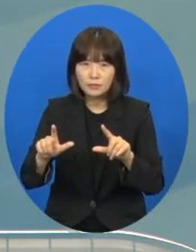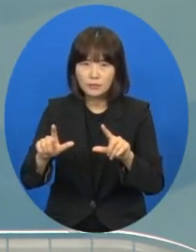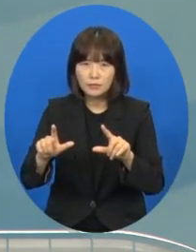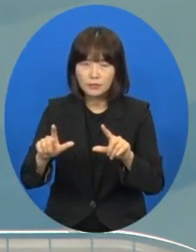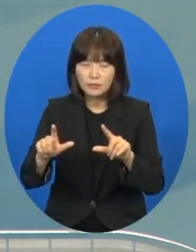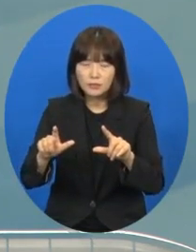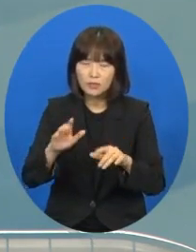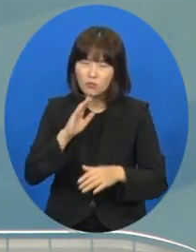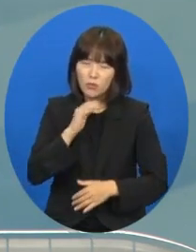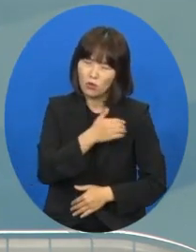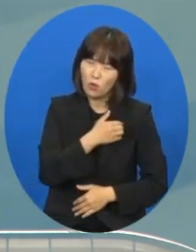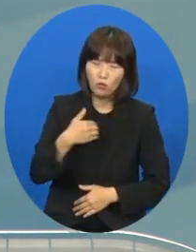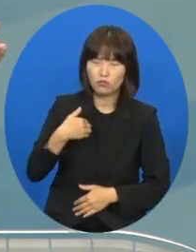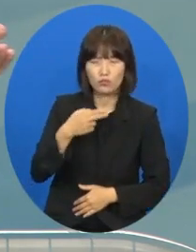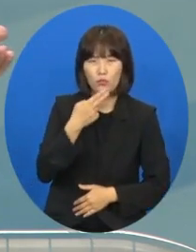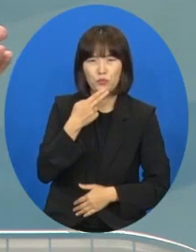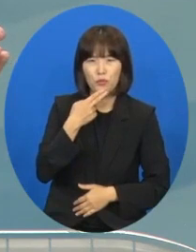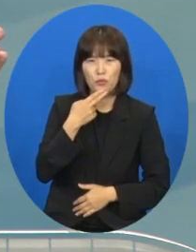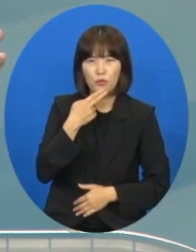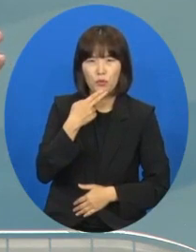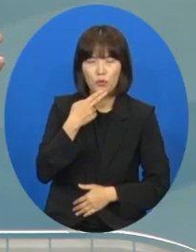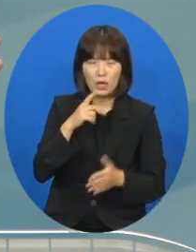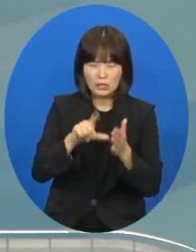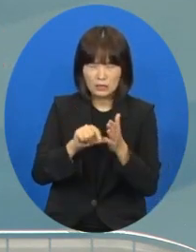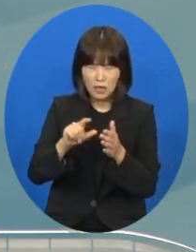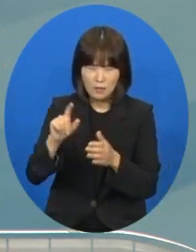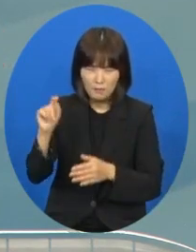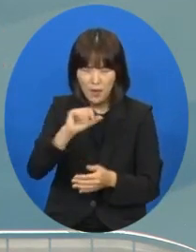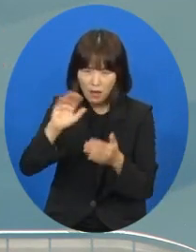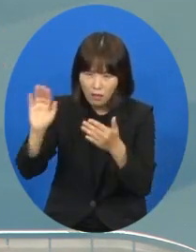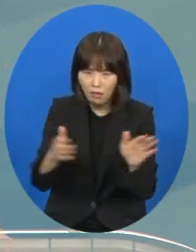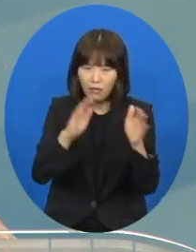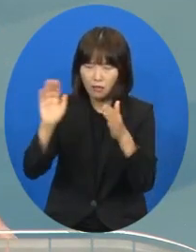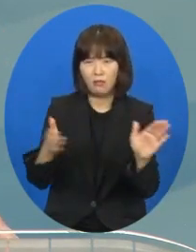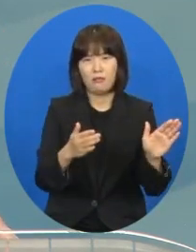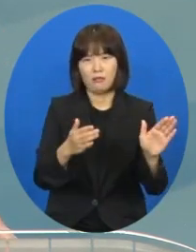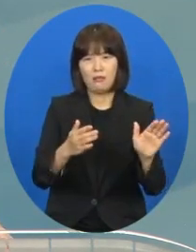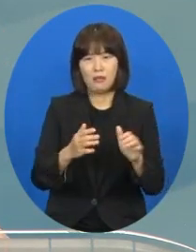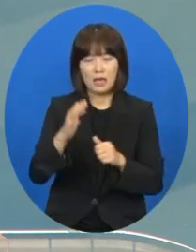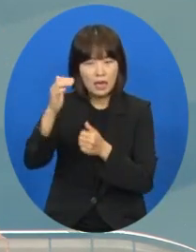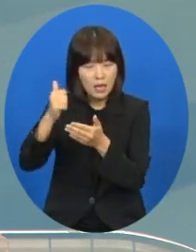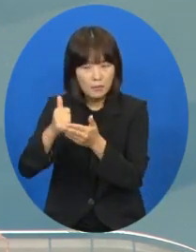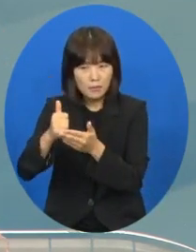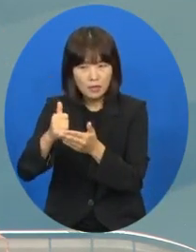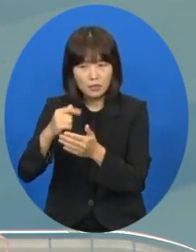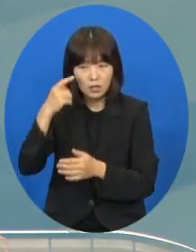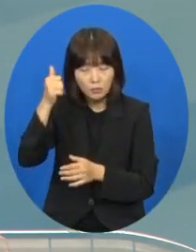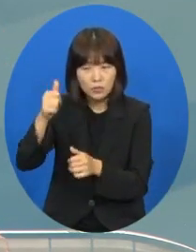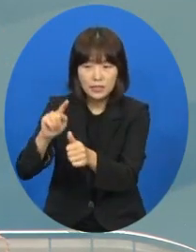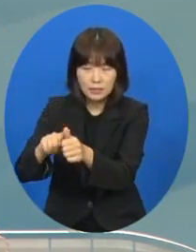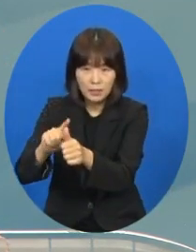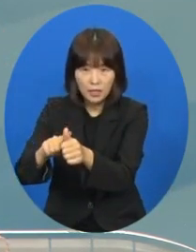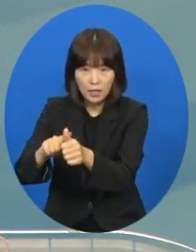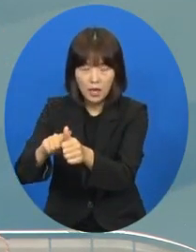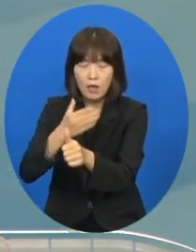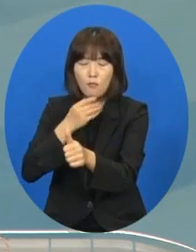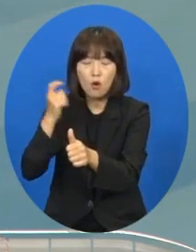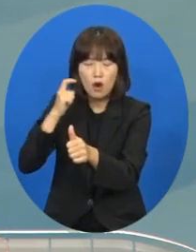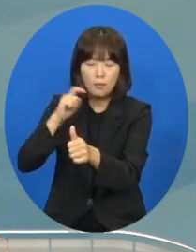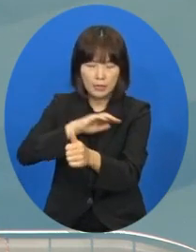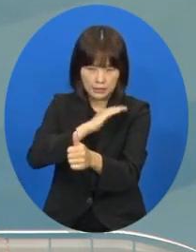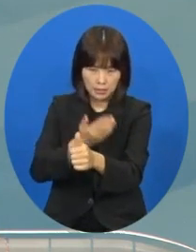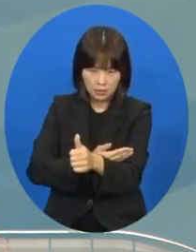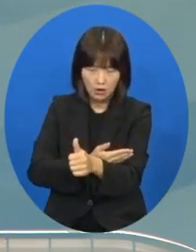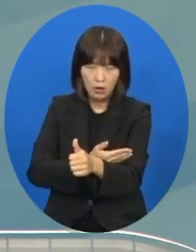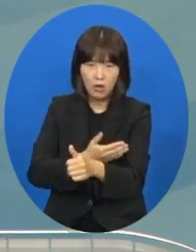삶이 아니더라고요. 너무 빨리 지나가요. 하나님께서 그 목사님에게 복음의 능력, 주님 바라보는 눈을